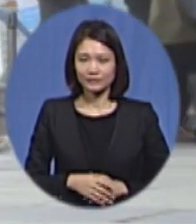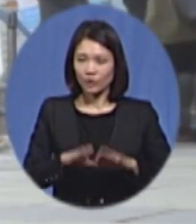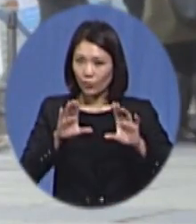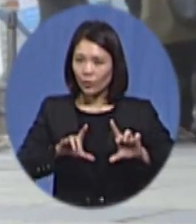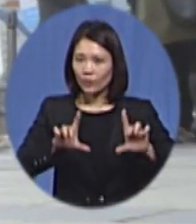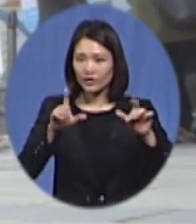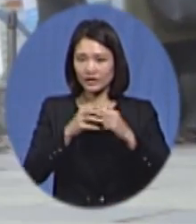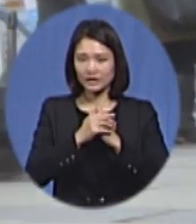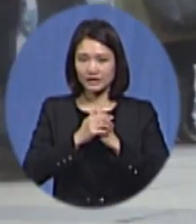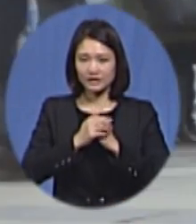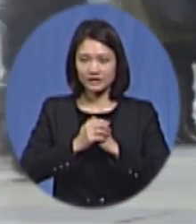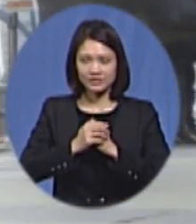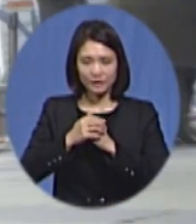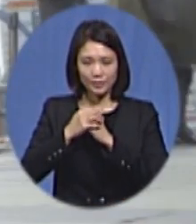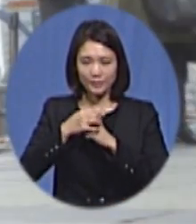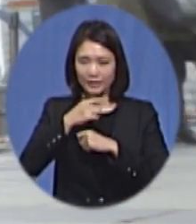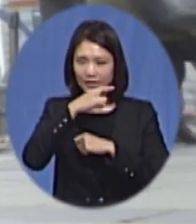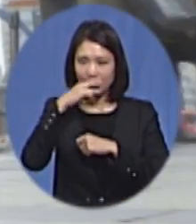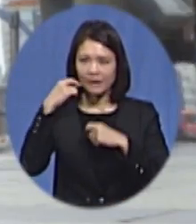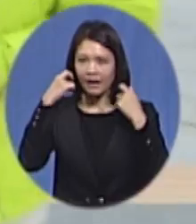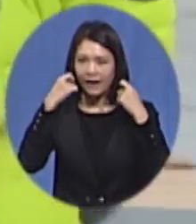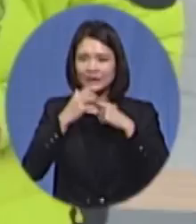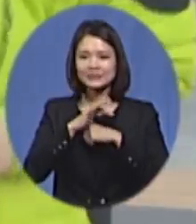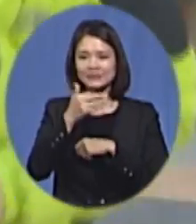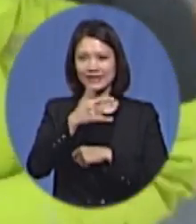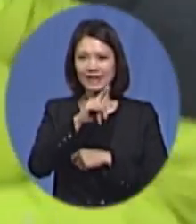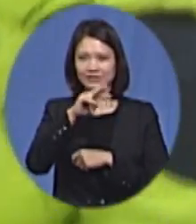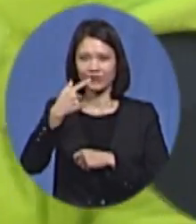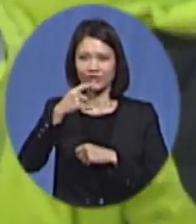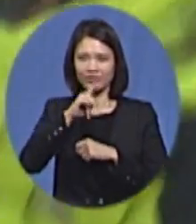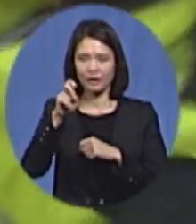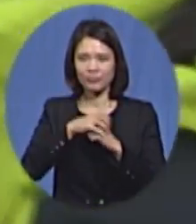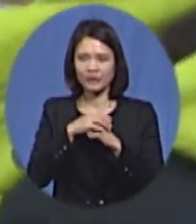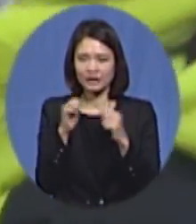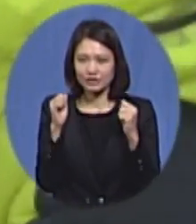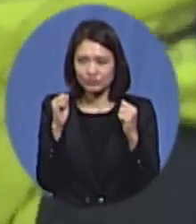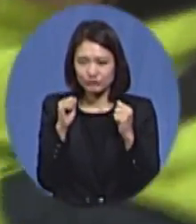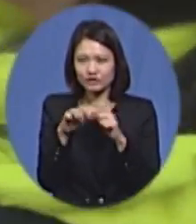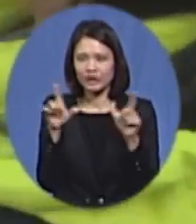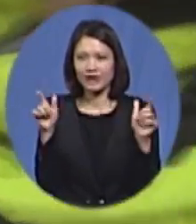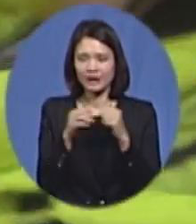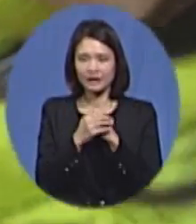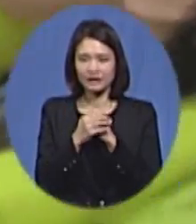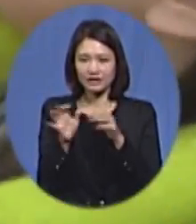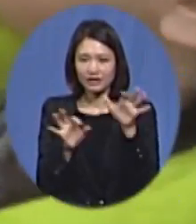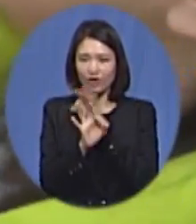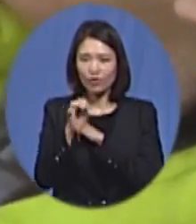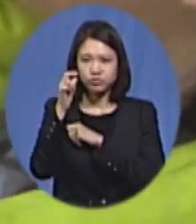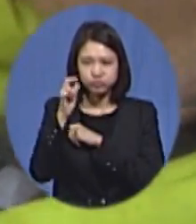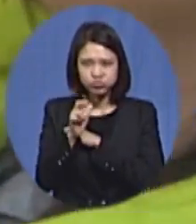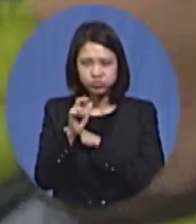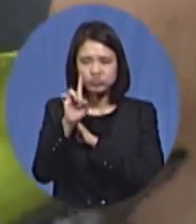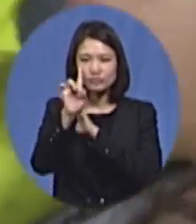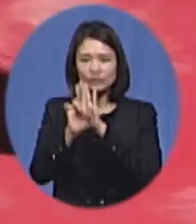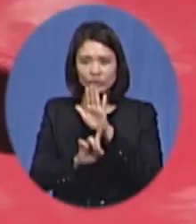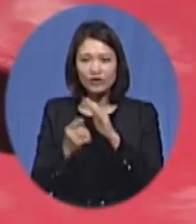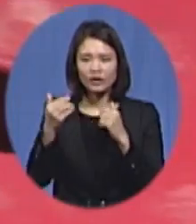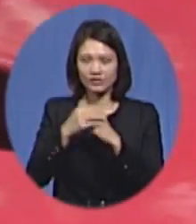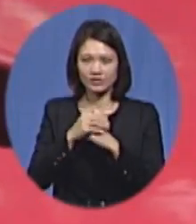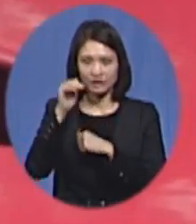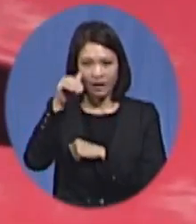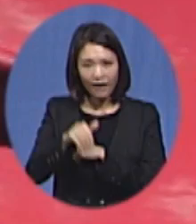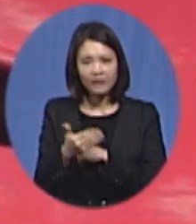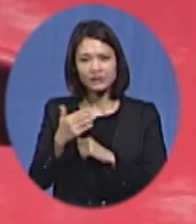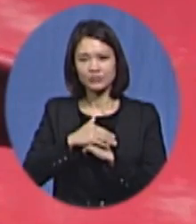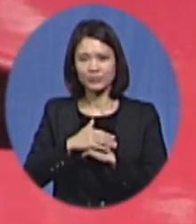올해도 어김없이 등장한 빨간 자선냄비. 쌀쌀한 날씨처럼 얼어붙은 경기 속에서도 온정의 손길이